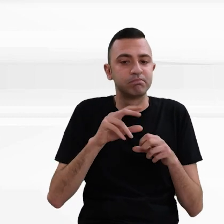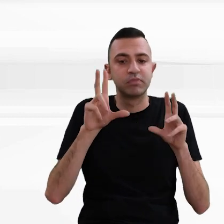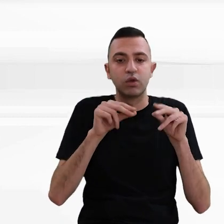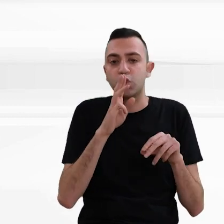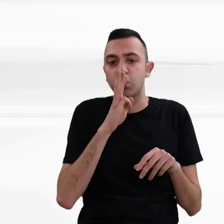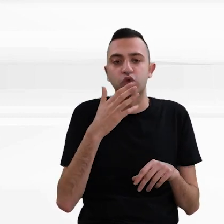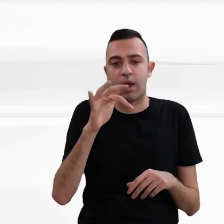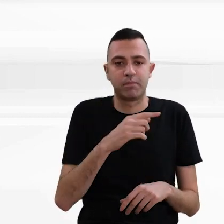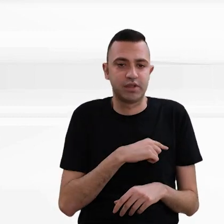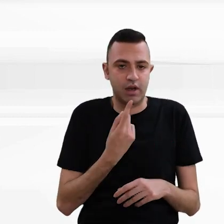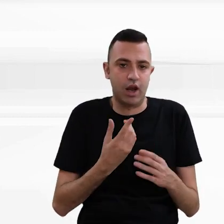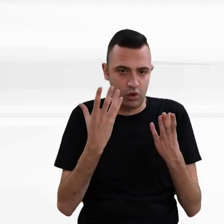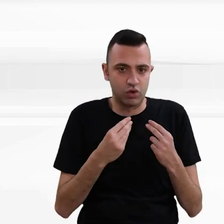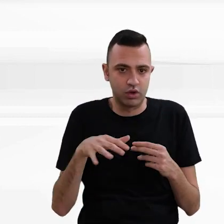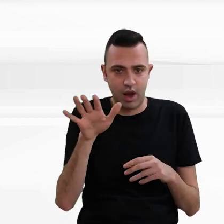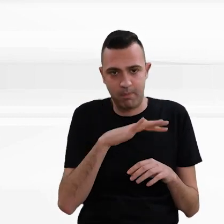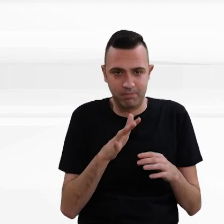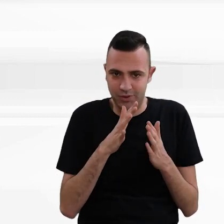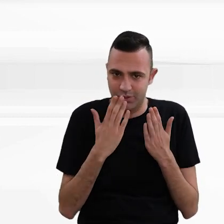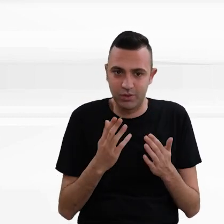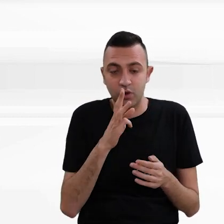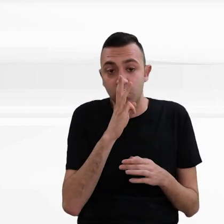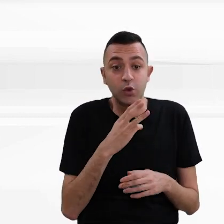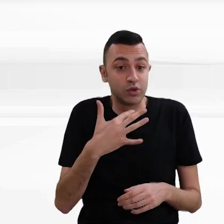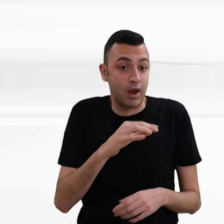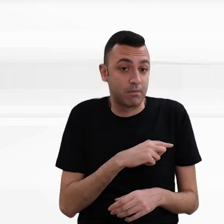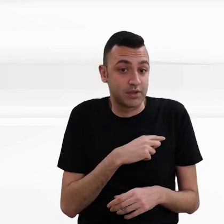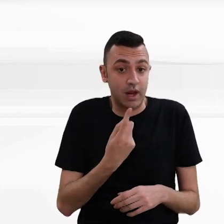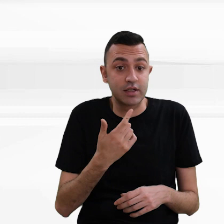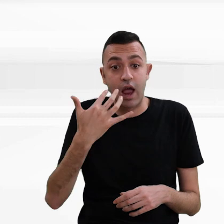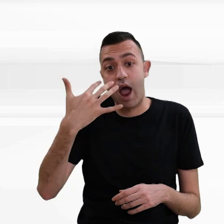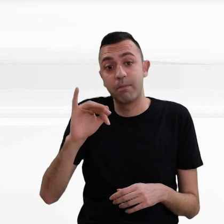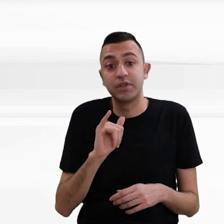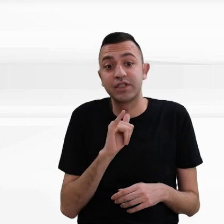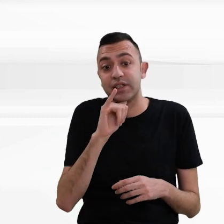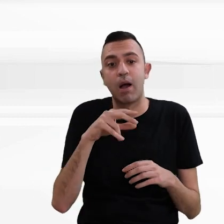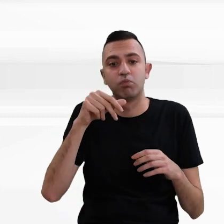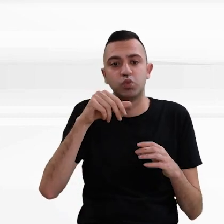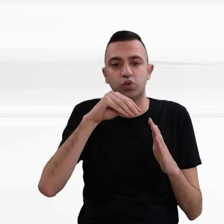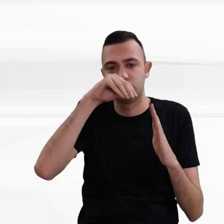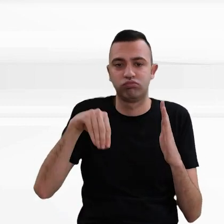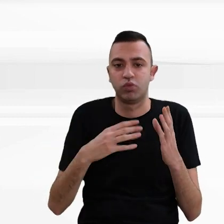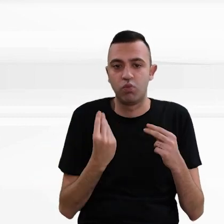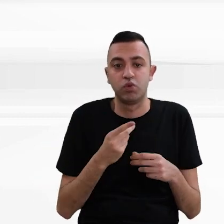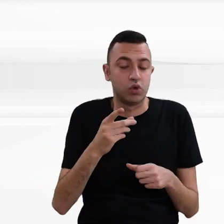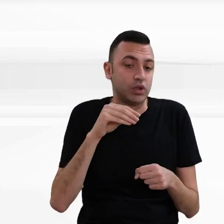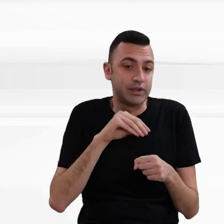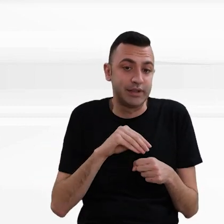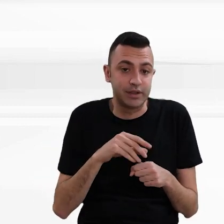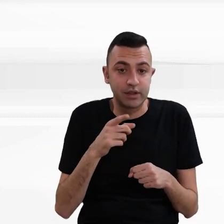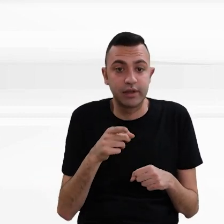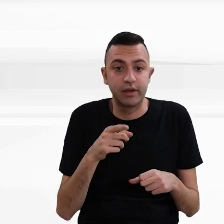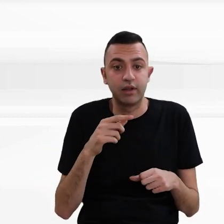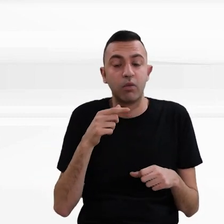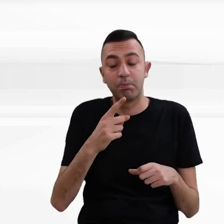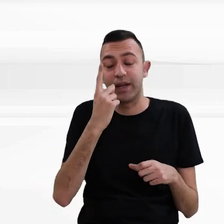biliyorsunuz 360° daire grafiği mizin Merkezi açısı 360° 60 gram tuz düşmüş sevgili öğrenciler O halde